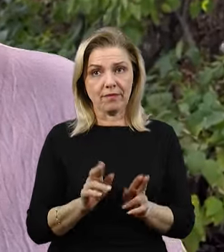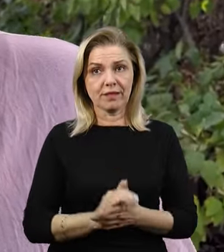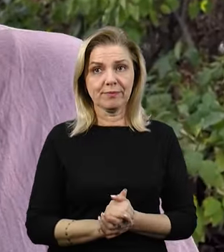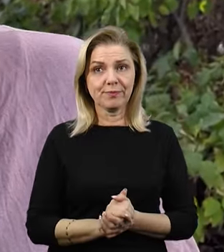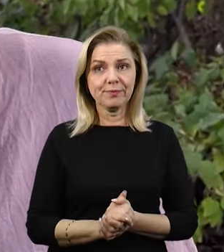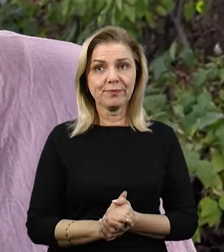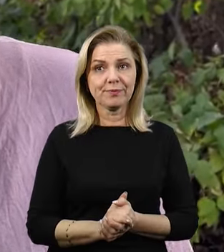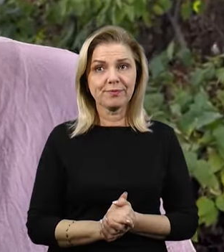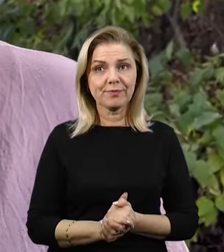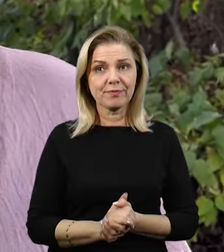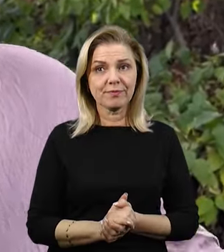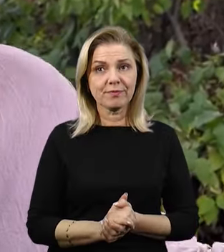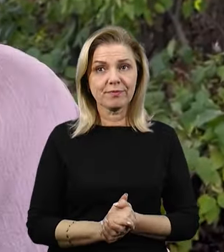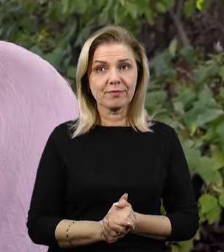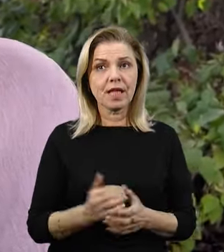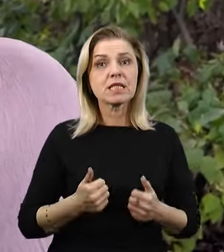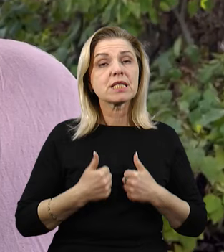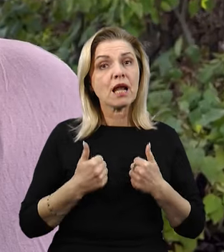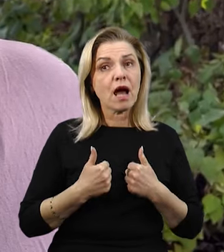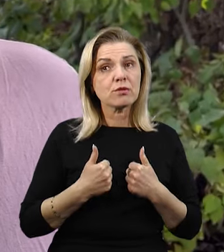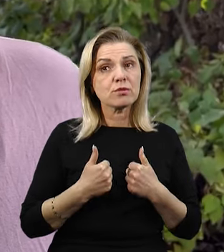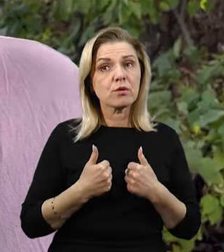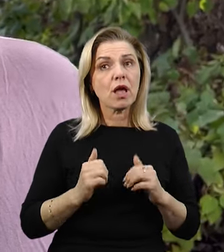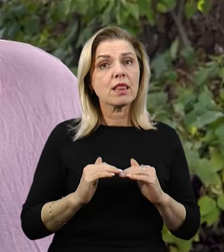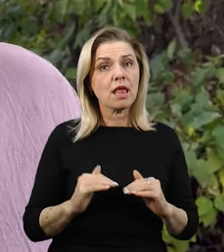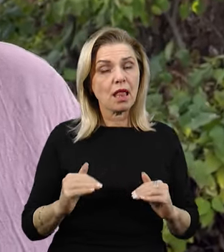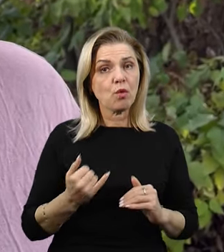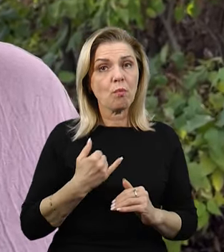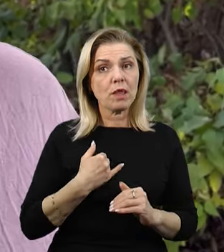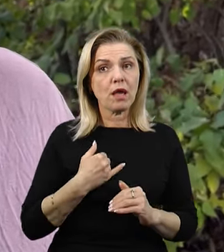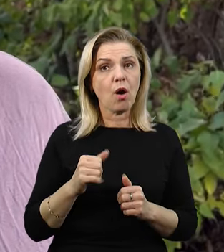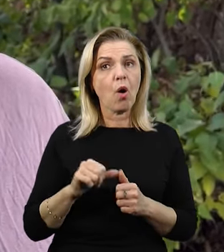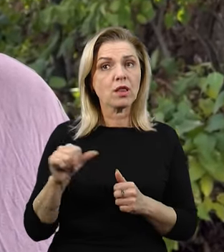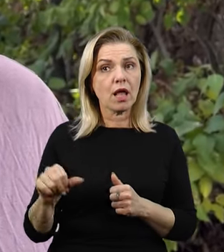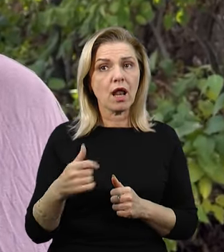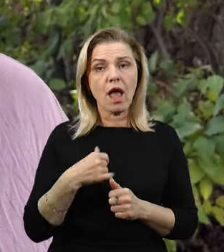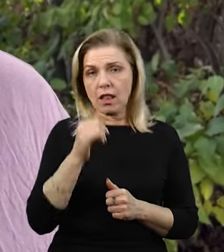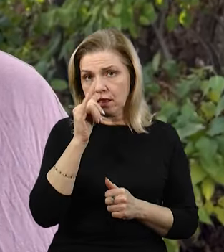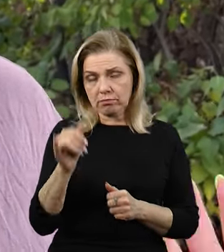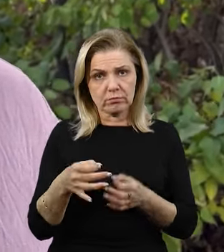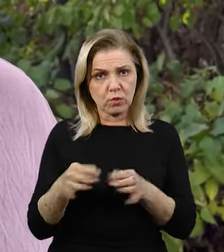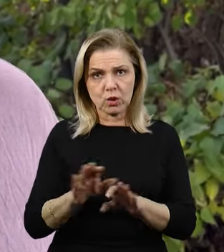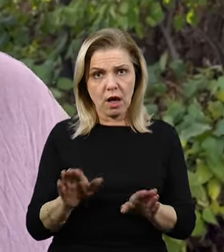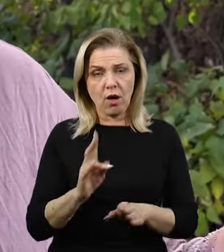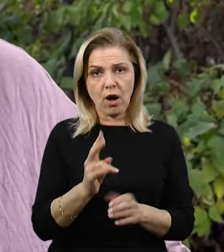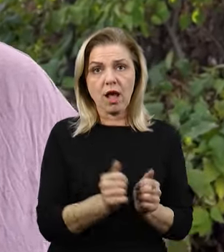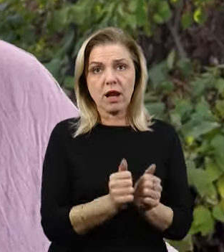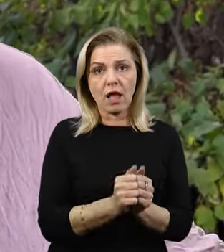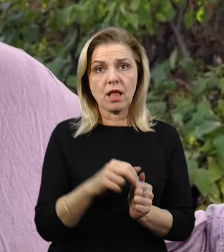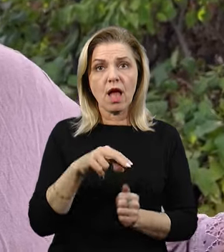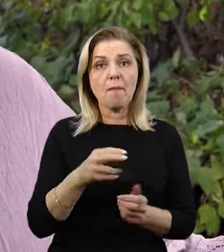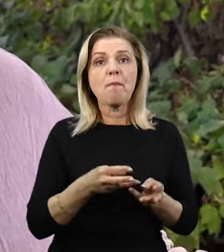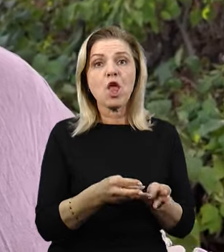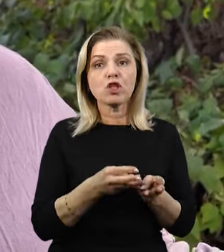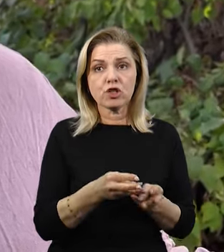от. Стараюсь, діти у мене віддельно, якби я ніколи дітей не підпускаю к печці. Детки отдельно